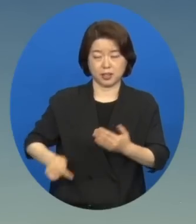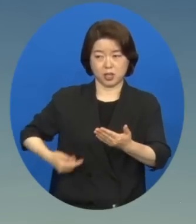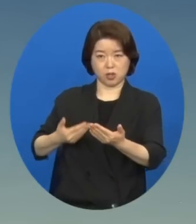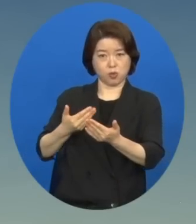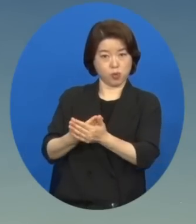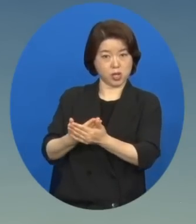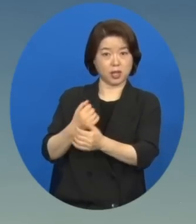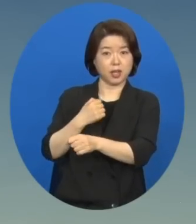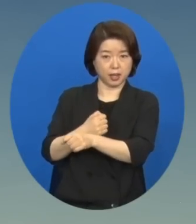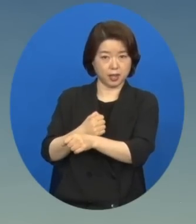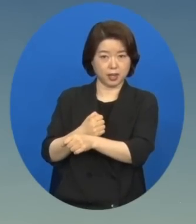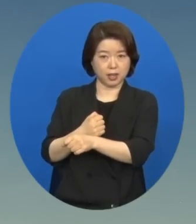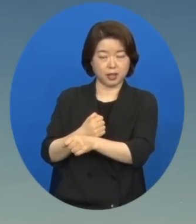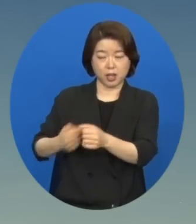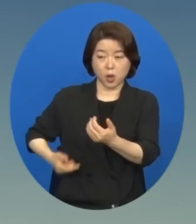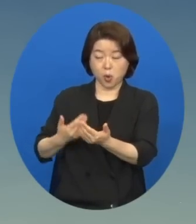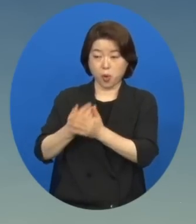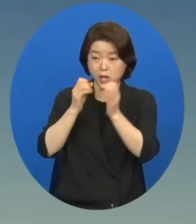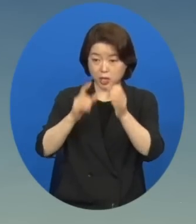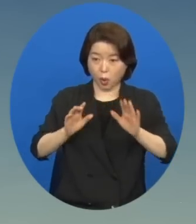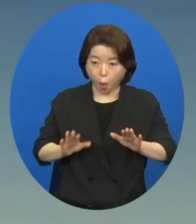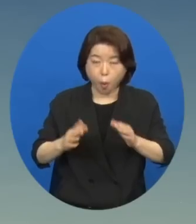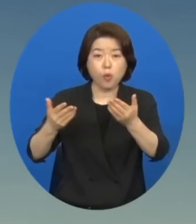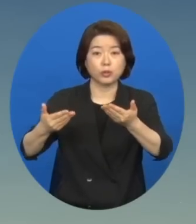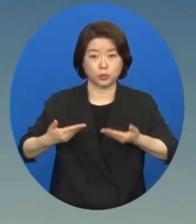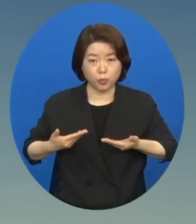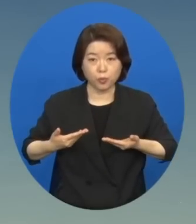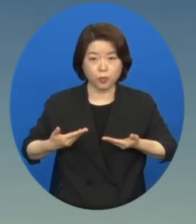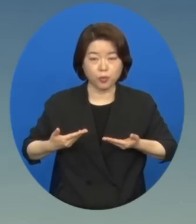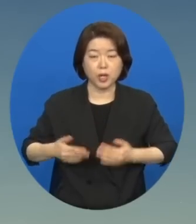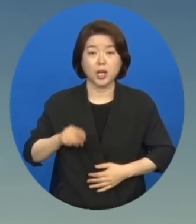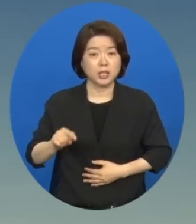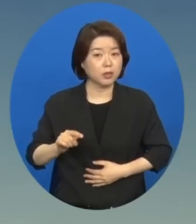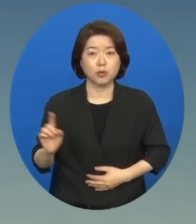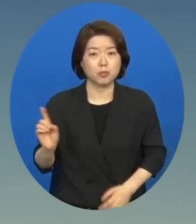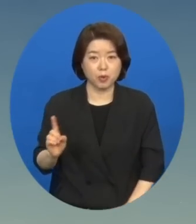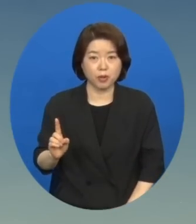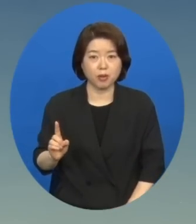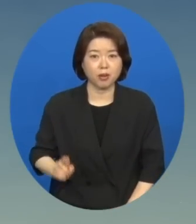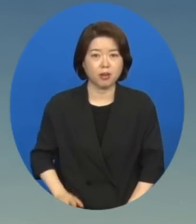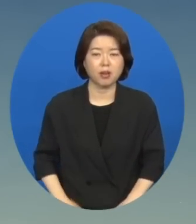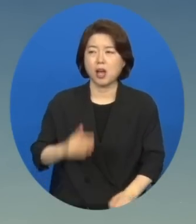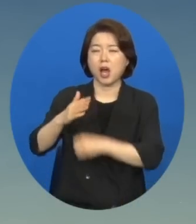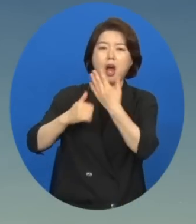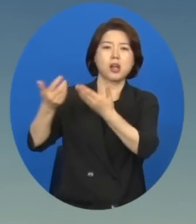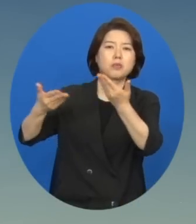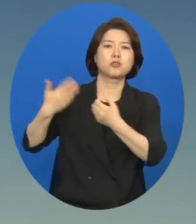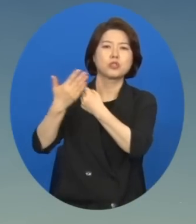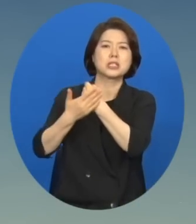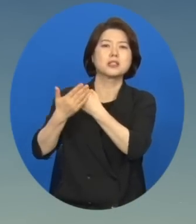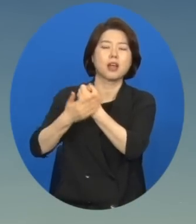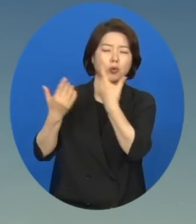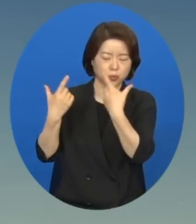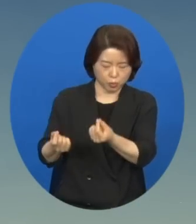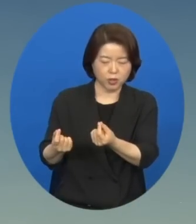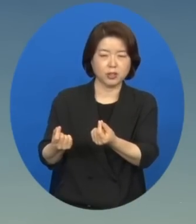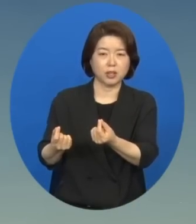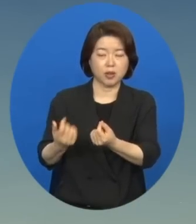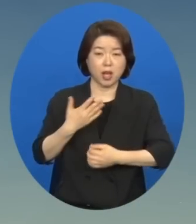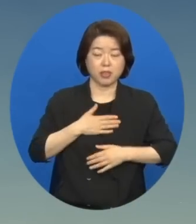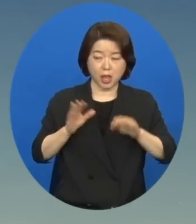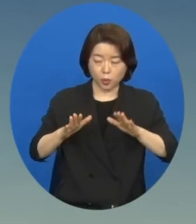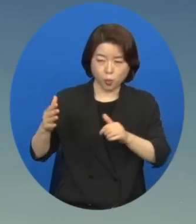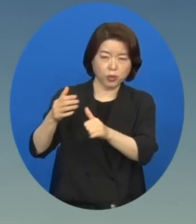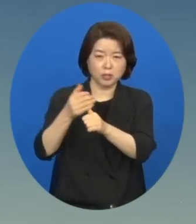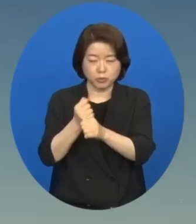회개한다, 회개할 기회가 오늘 주어졌다, 이것은요 하나님의 은혜인 거예요. 내가 오늘